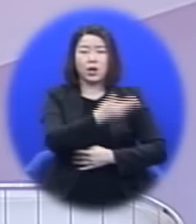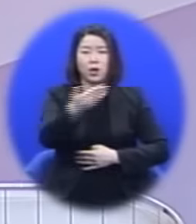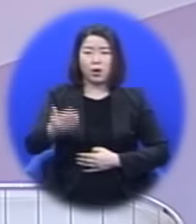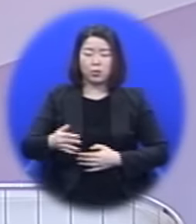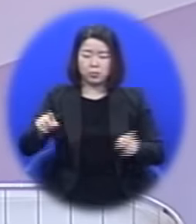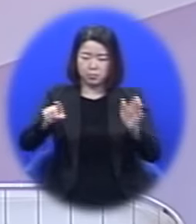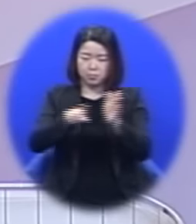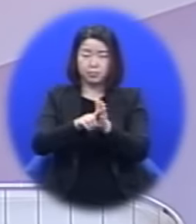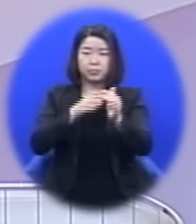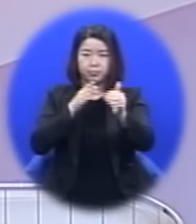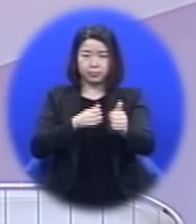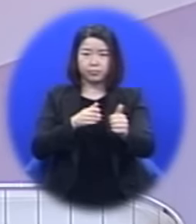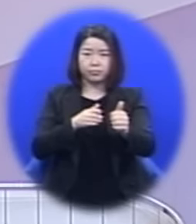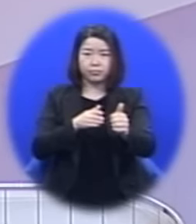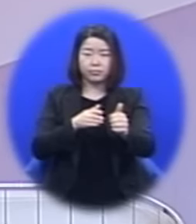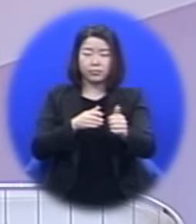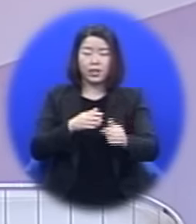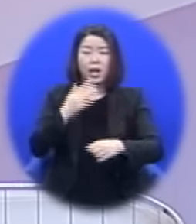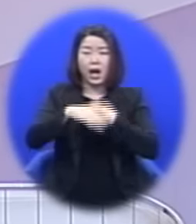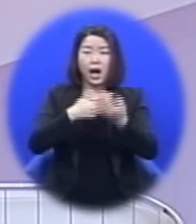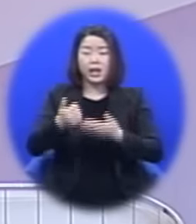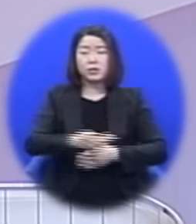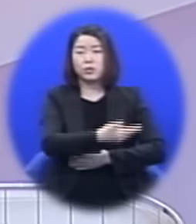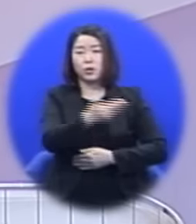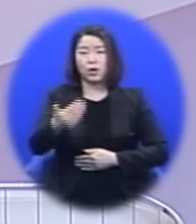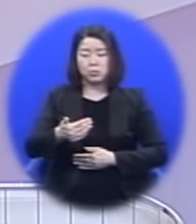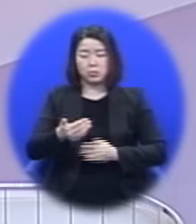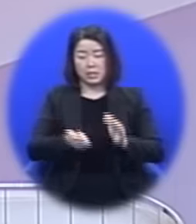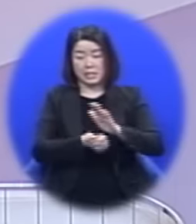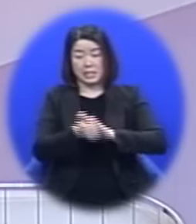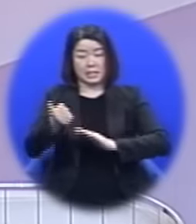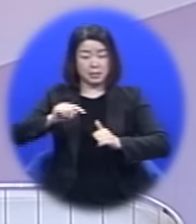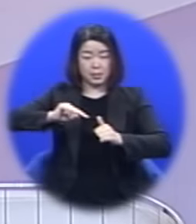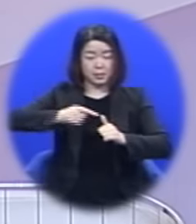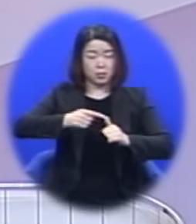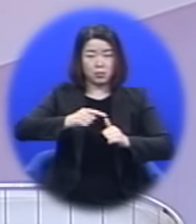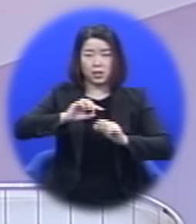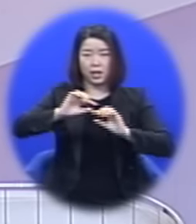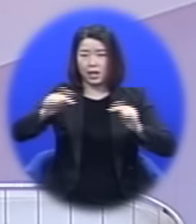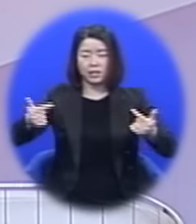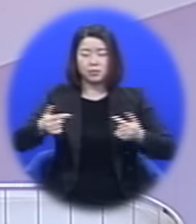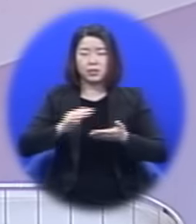믿으세요. 하나님이 여러분을 희망 고문하는 하나님